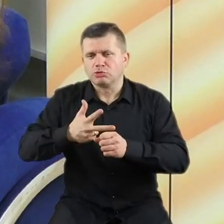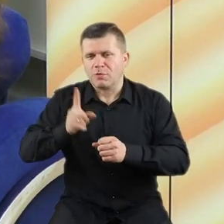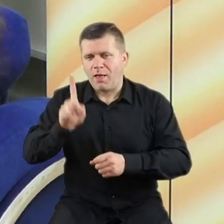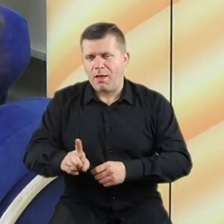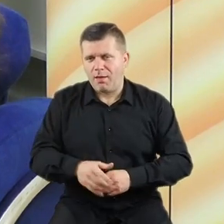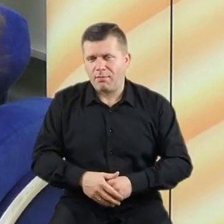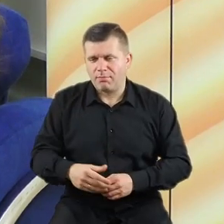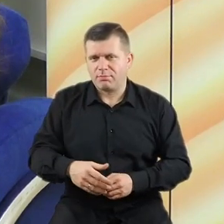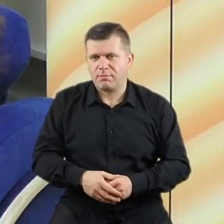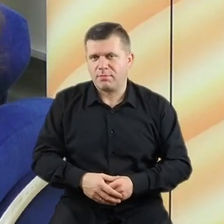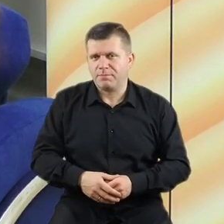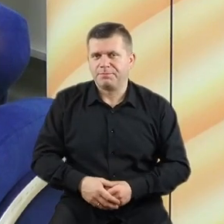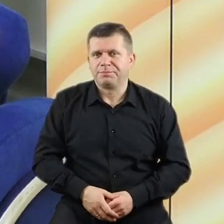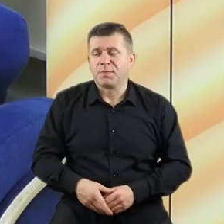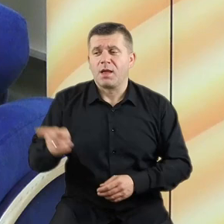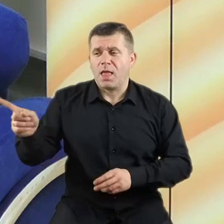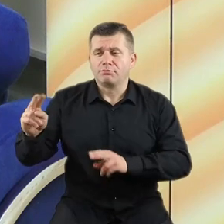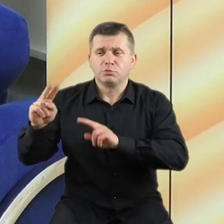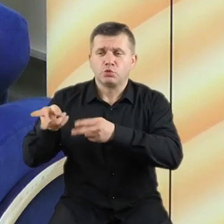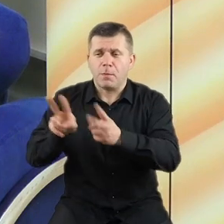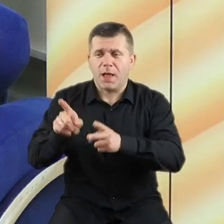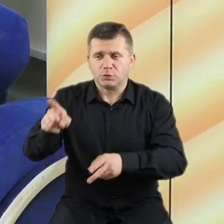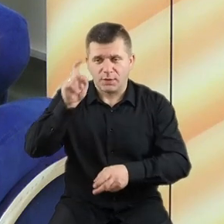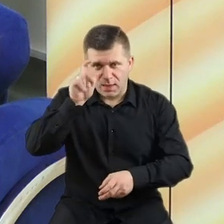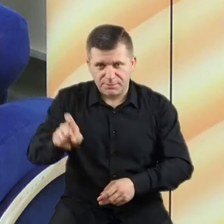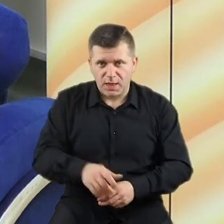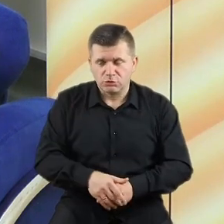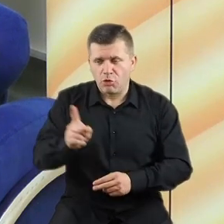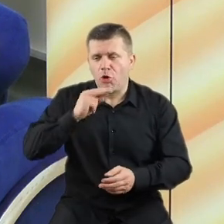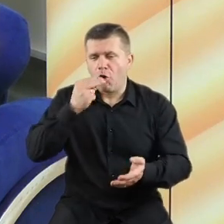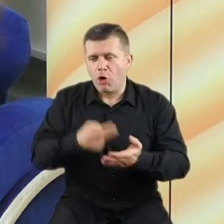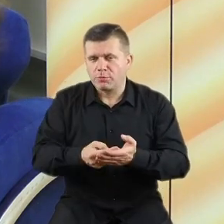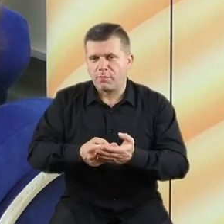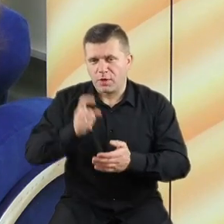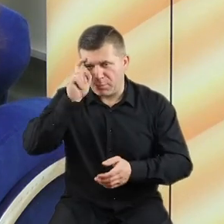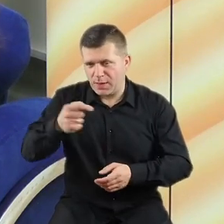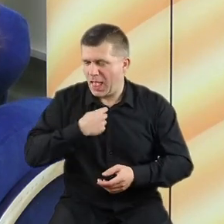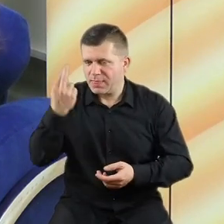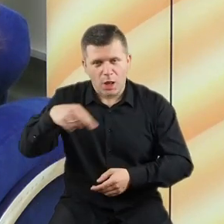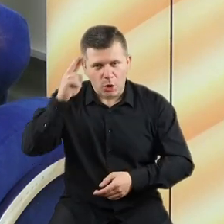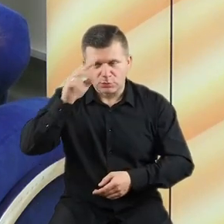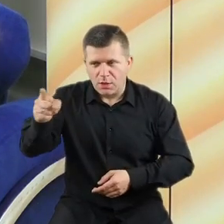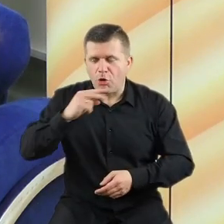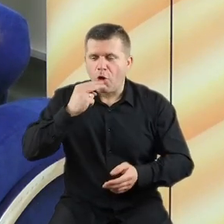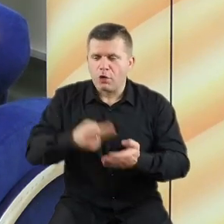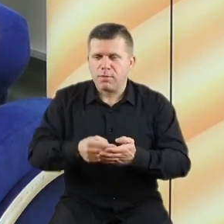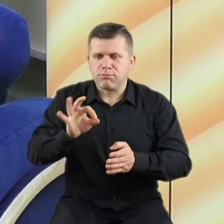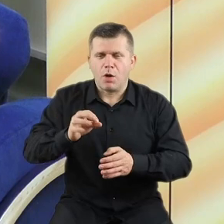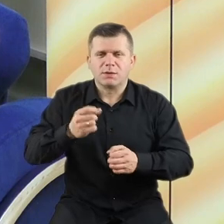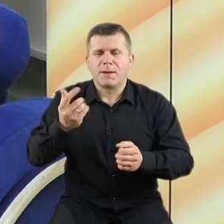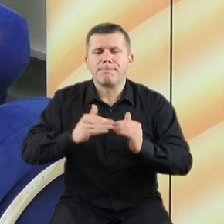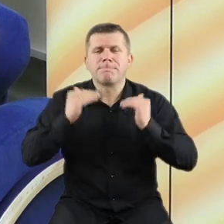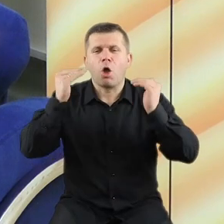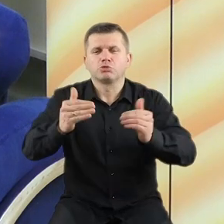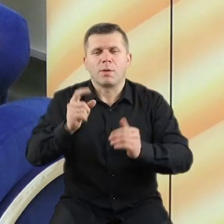moje pytanie po niemiecku. Jemu przetłumaczyła na niemiecki. On odpowiadał mi po niemiecku. Ja nie rozumiałam jego odpowiedzi, bo to już był wysoki